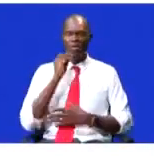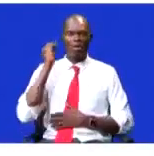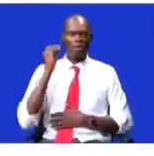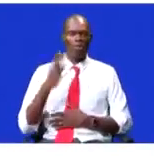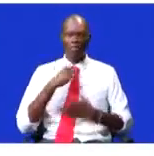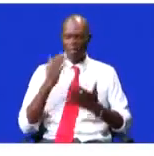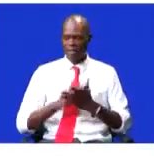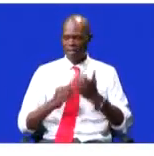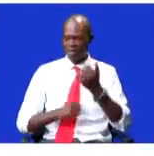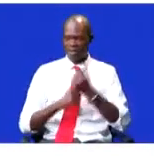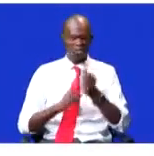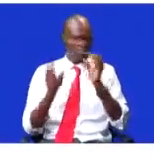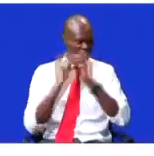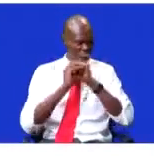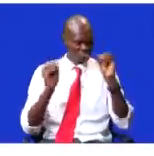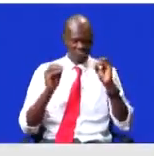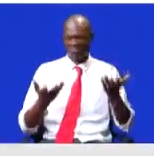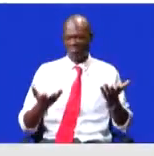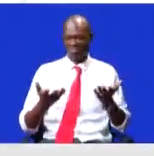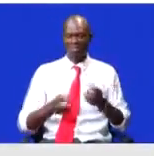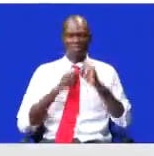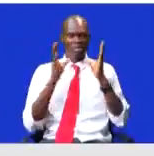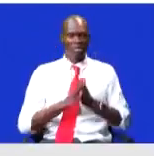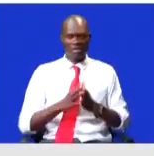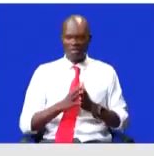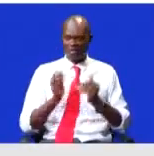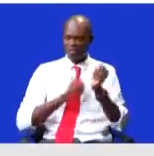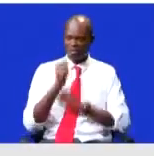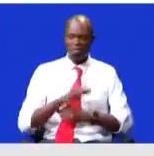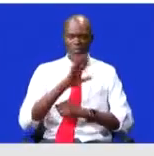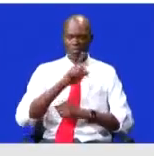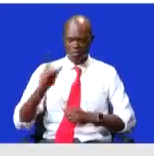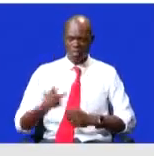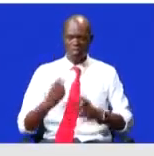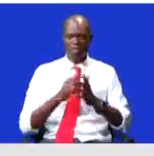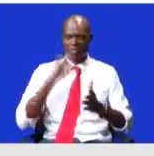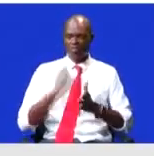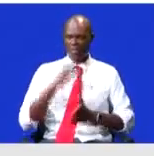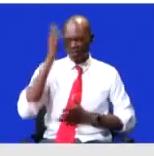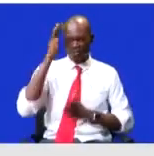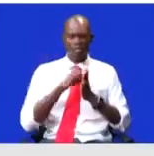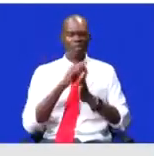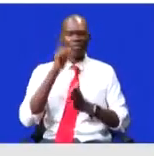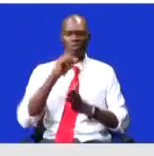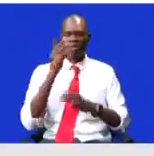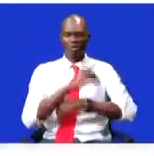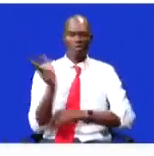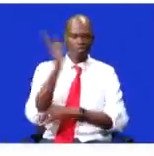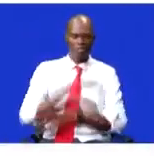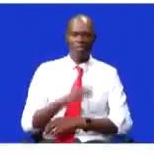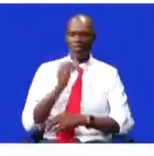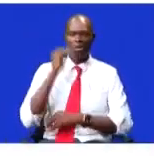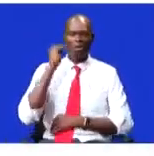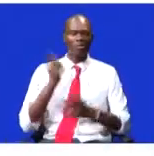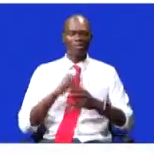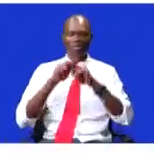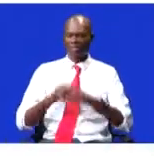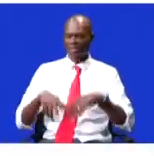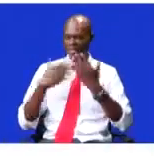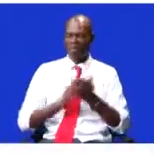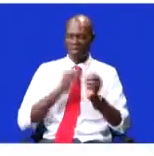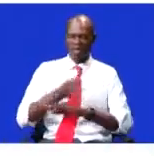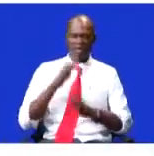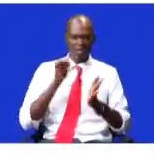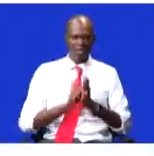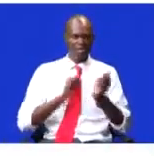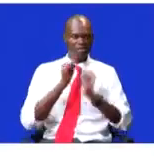watawa tutaona wao papa tu sasa kama petuza kila hili wakijua tarudi chini alafu sasa kana hao bibili wakisapa